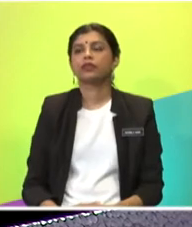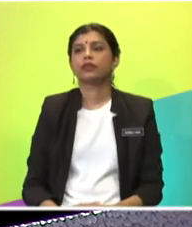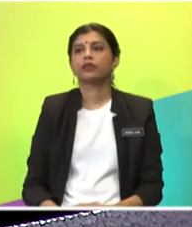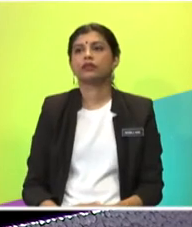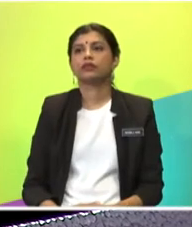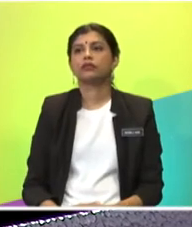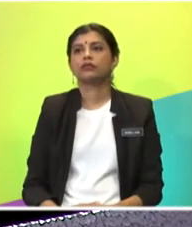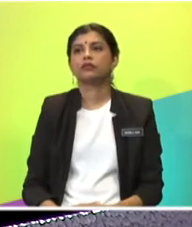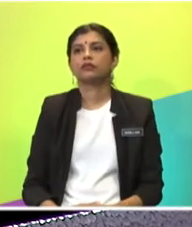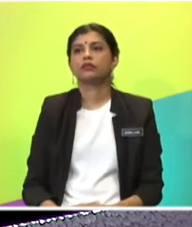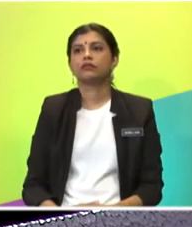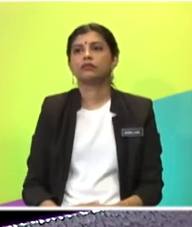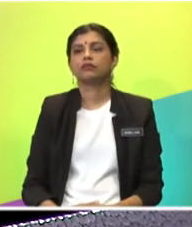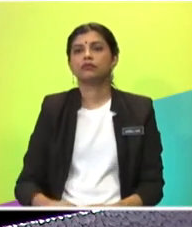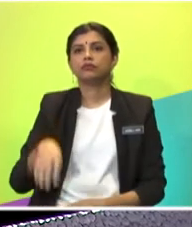Okey.